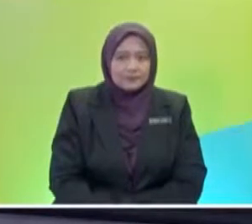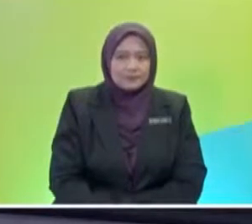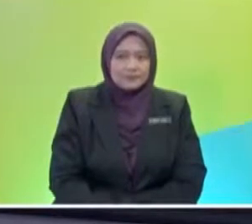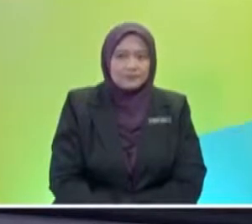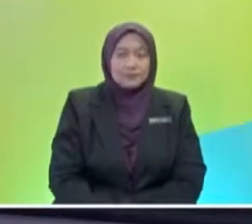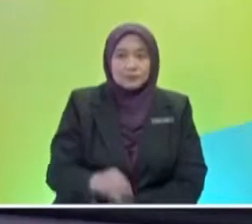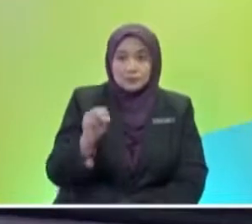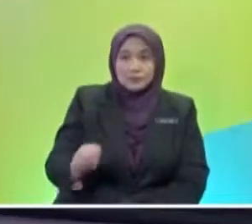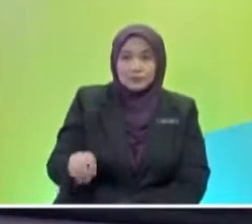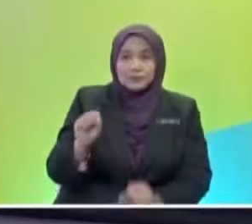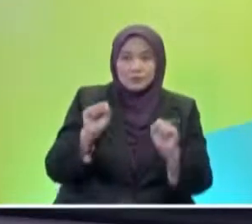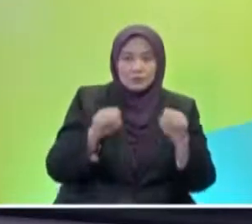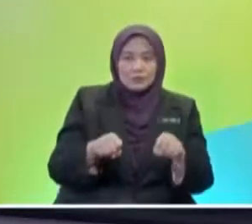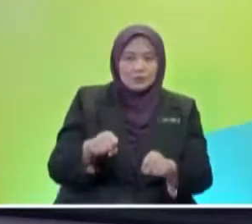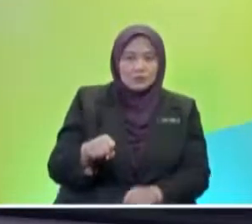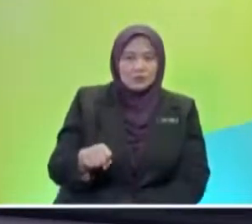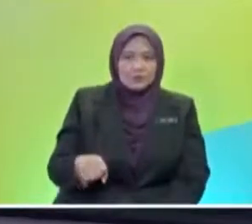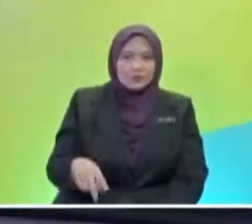ya sama-sama